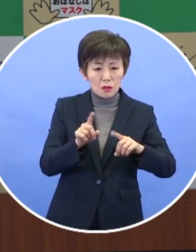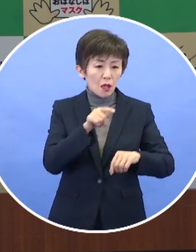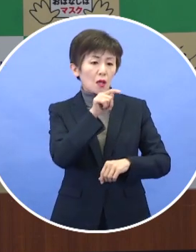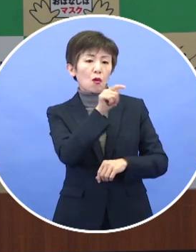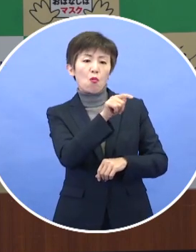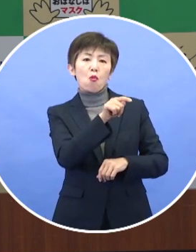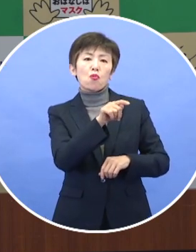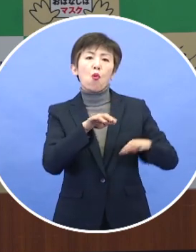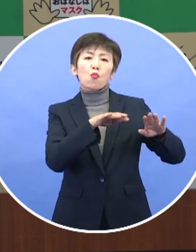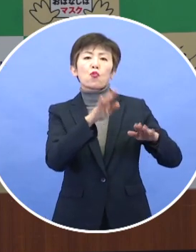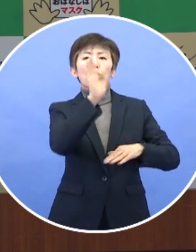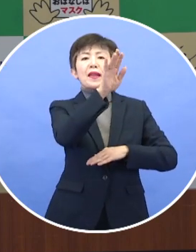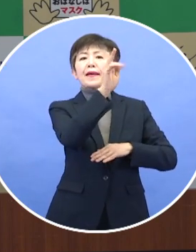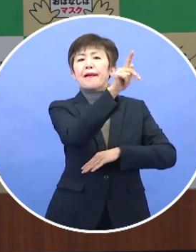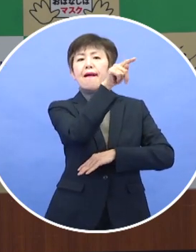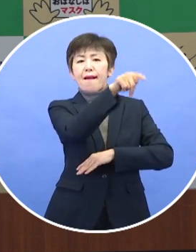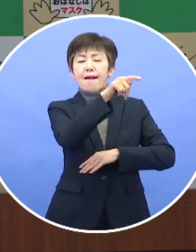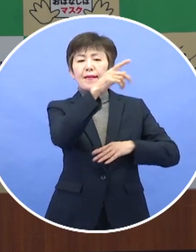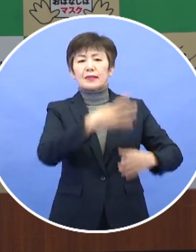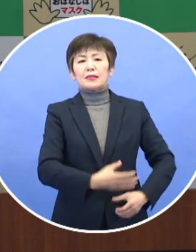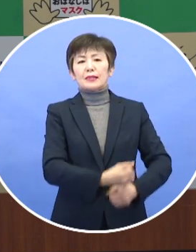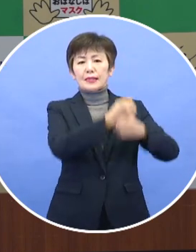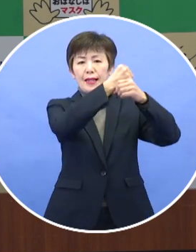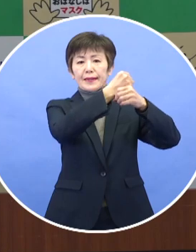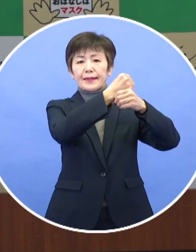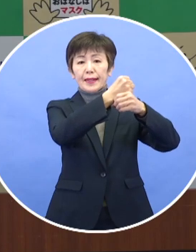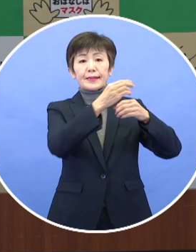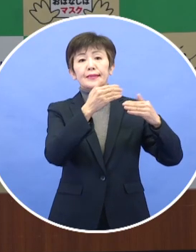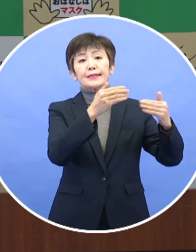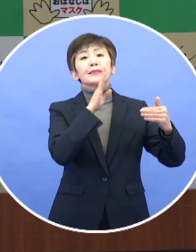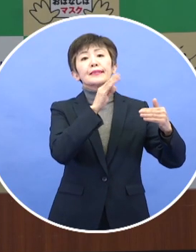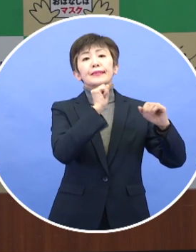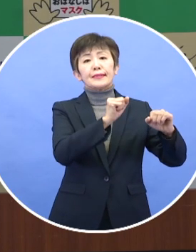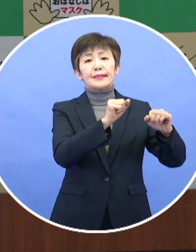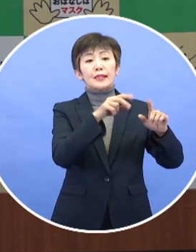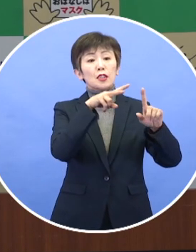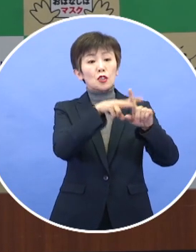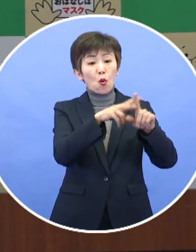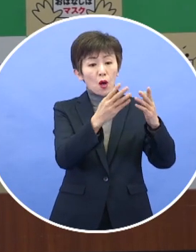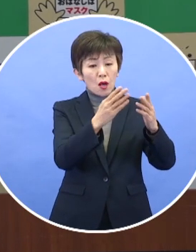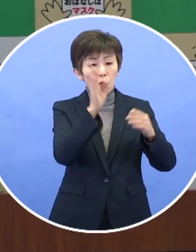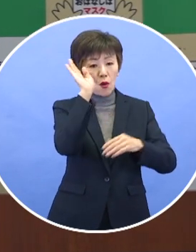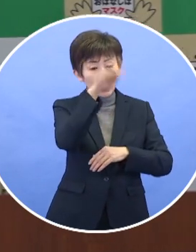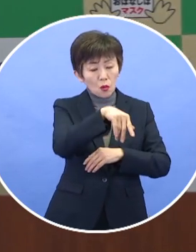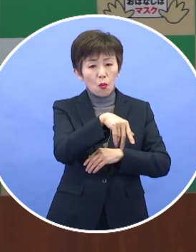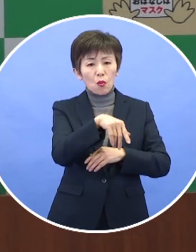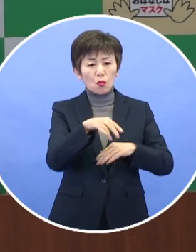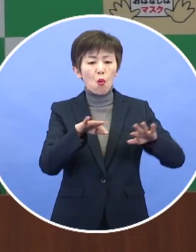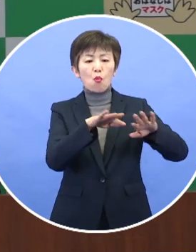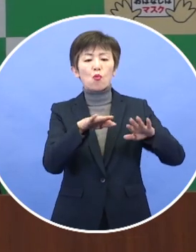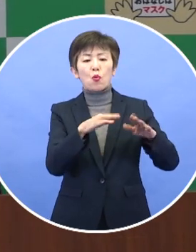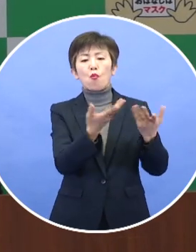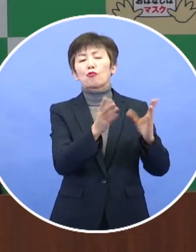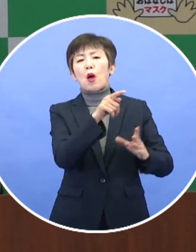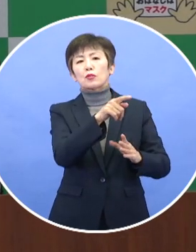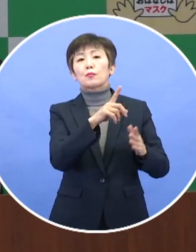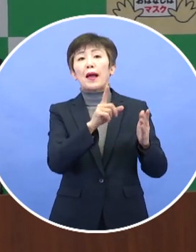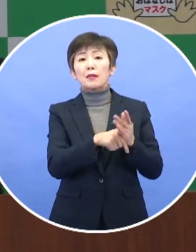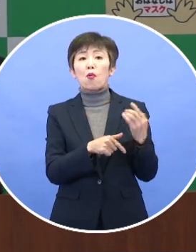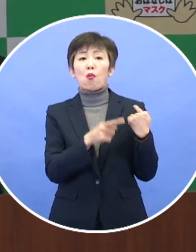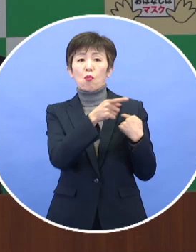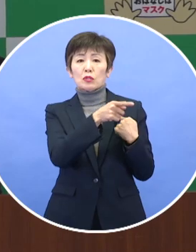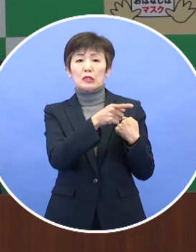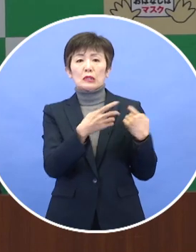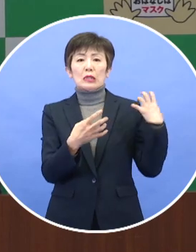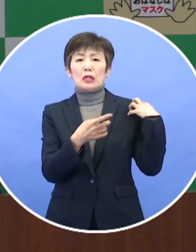にやっていく、子ども目線でですね、そうした小学校に入って後の放課後子どもクラブ、こういったものについても見